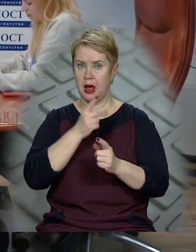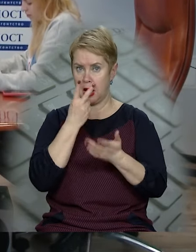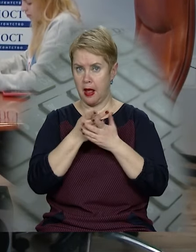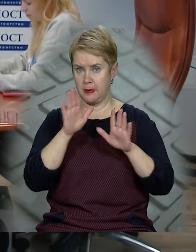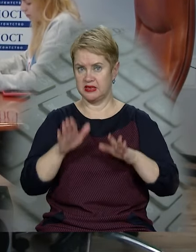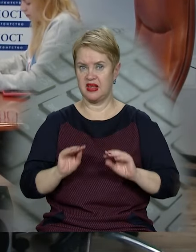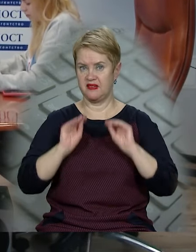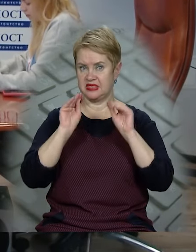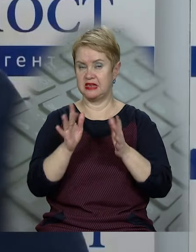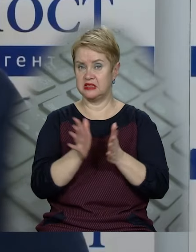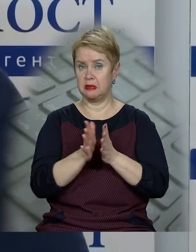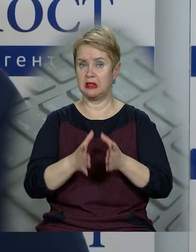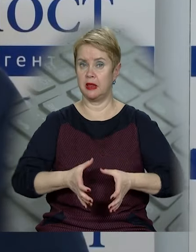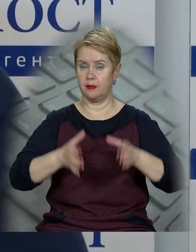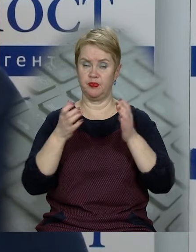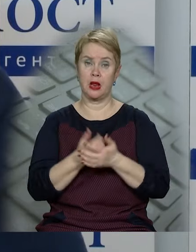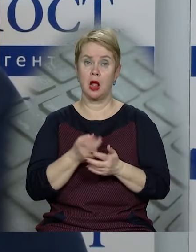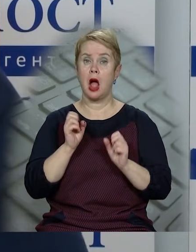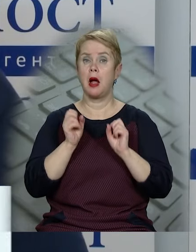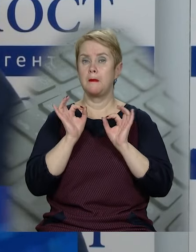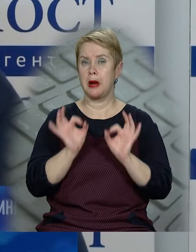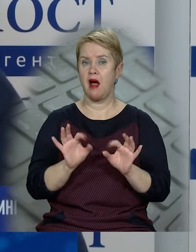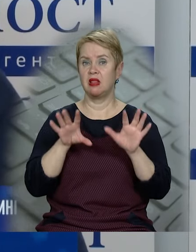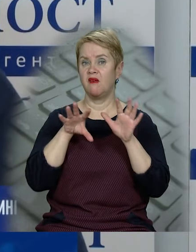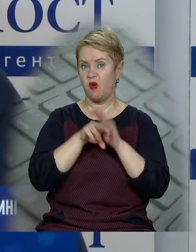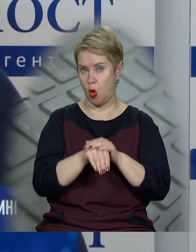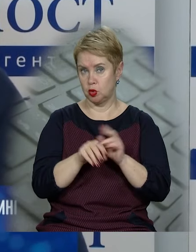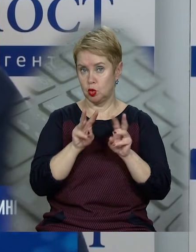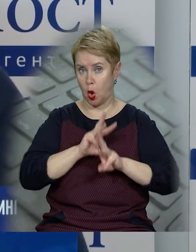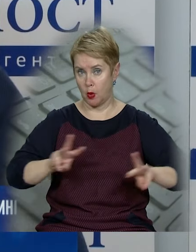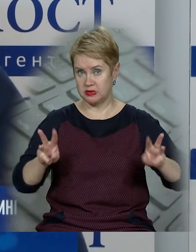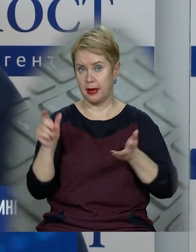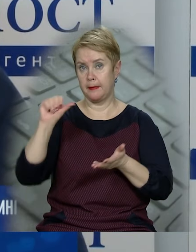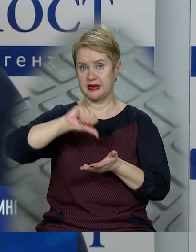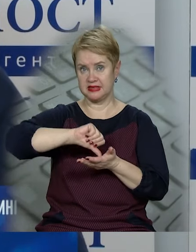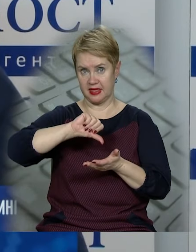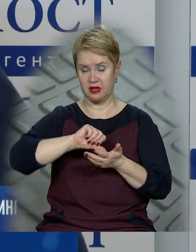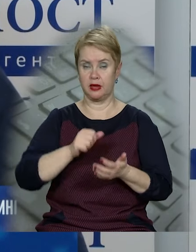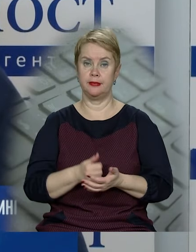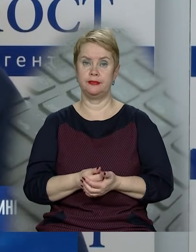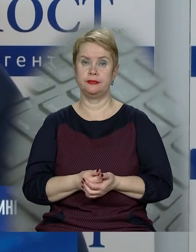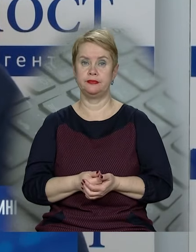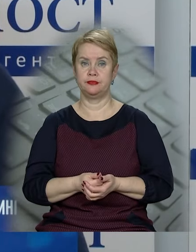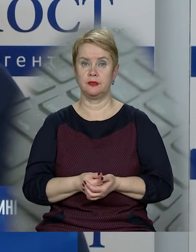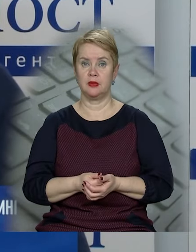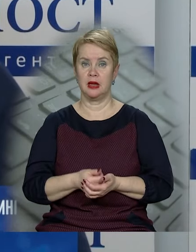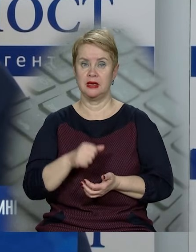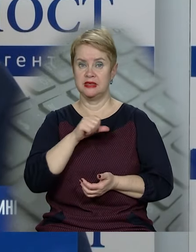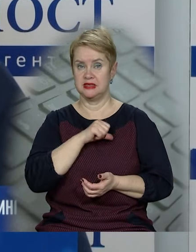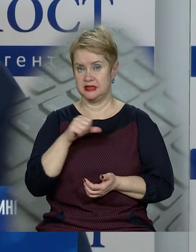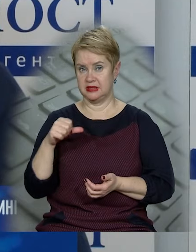місце встановлення смітника. До неї, як правило, входять представники